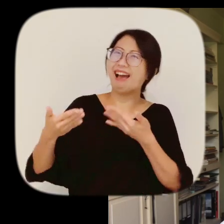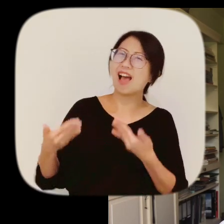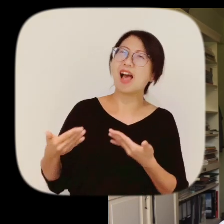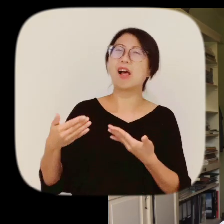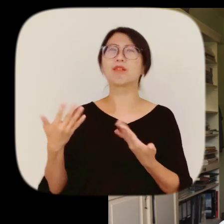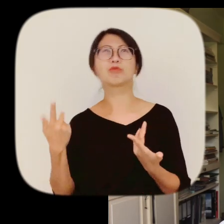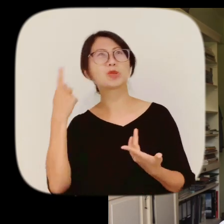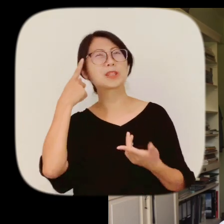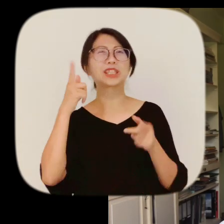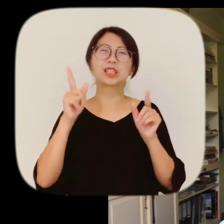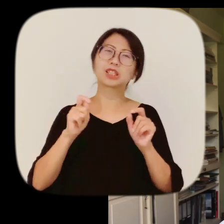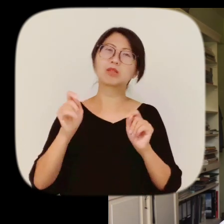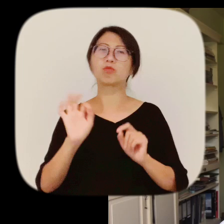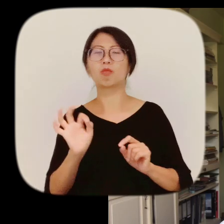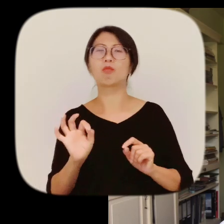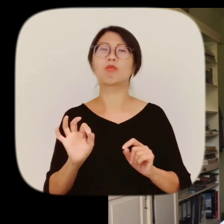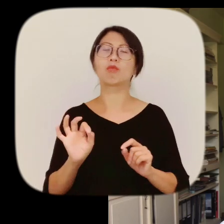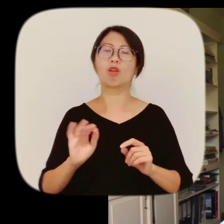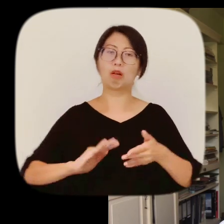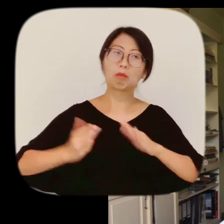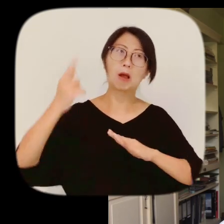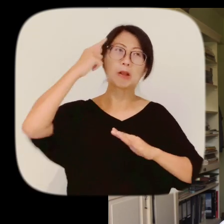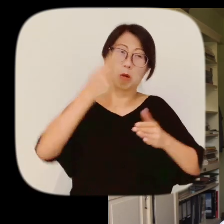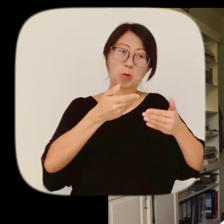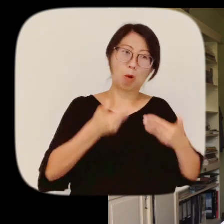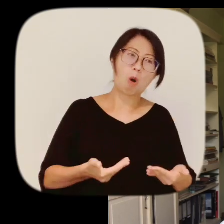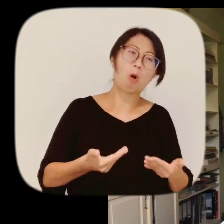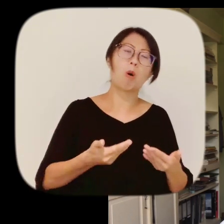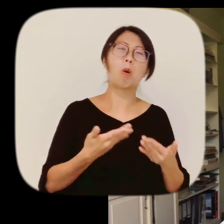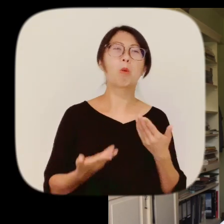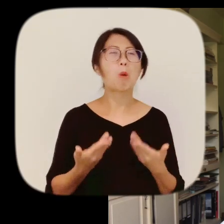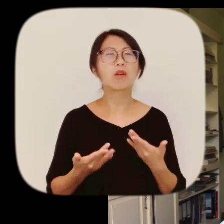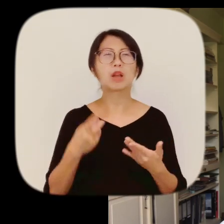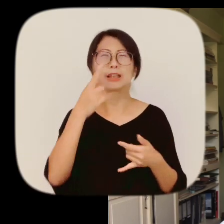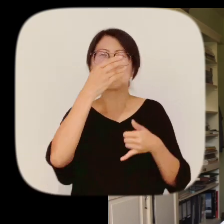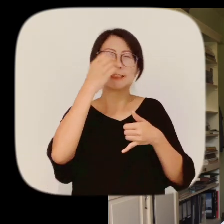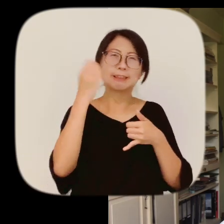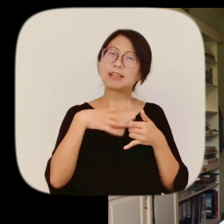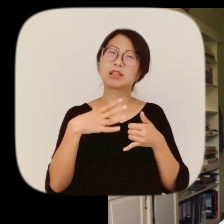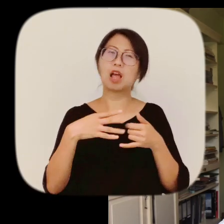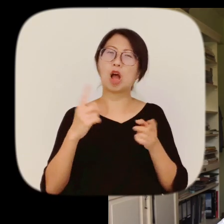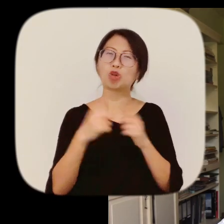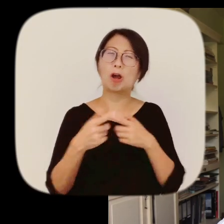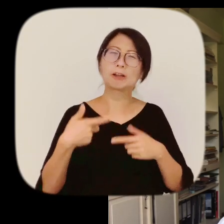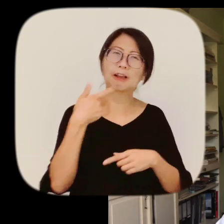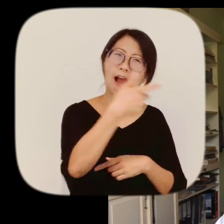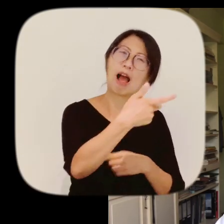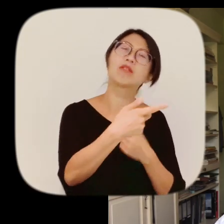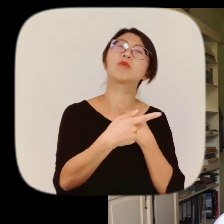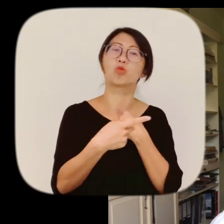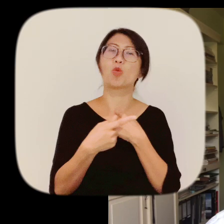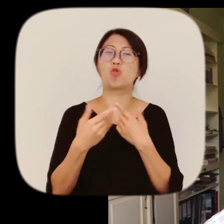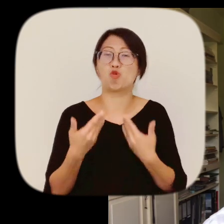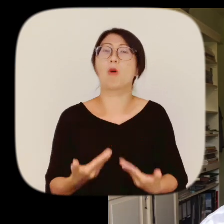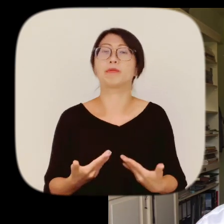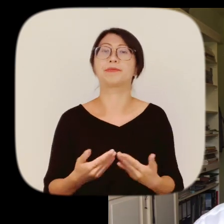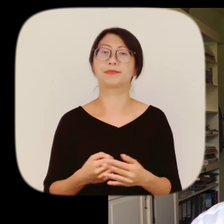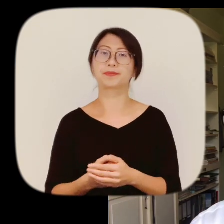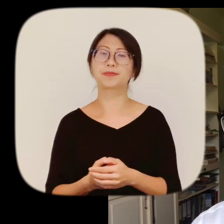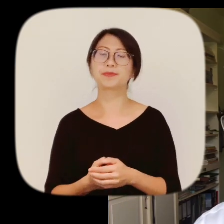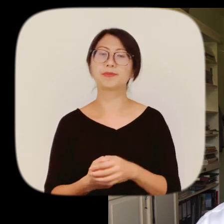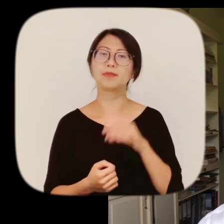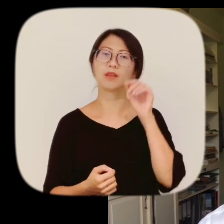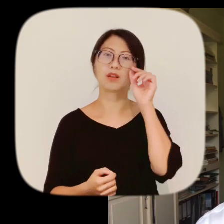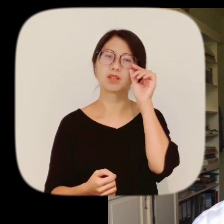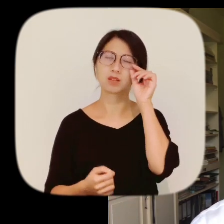重量呢好像没有意义的重的话呢你会发觉呢又会付出很大的代价那应该怎样呢那这个你自己慢慢再